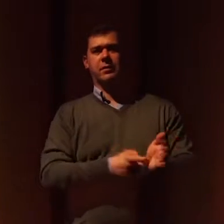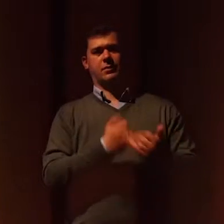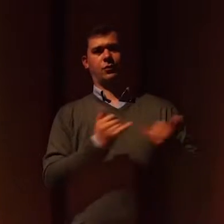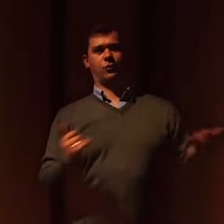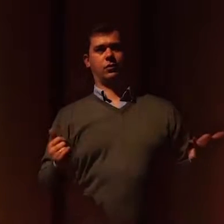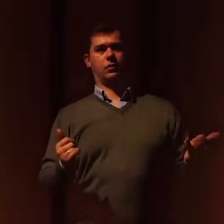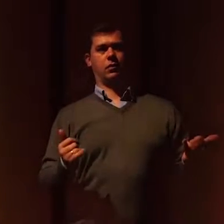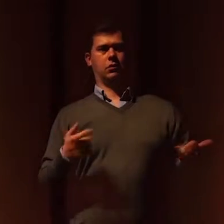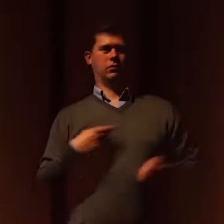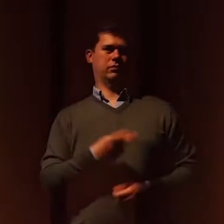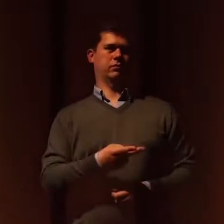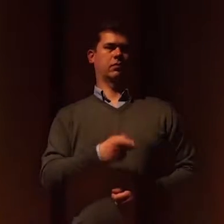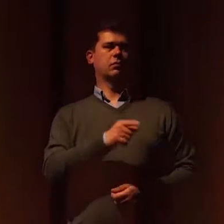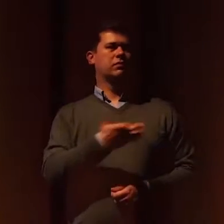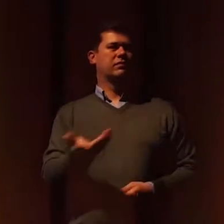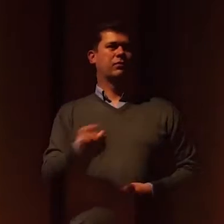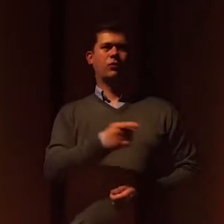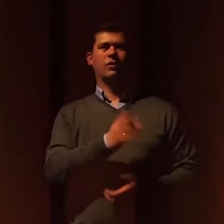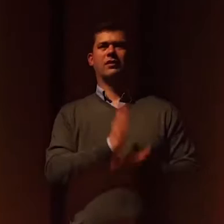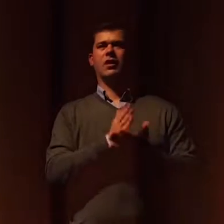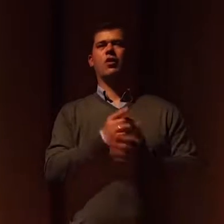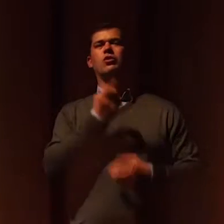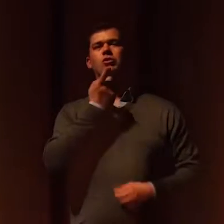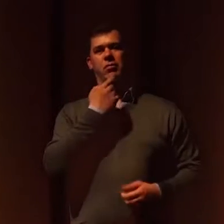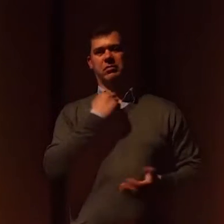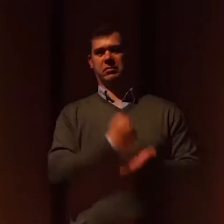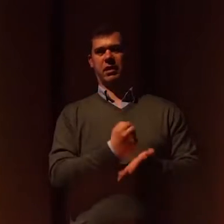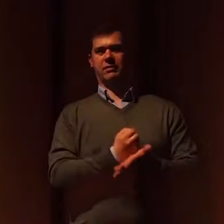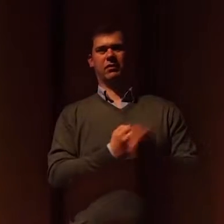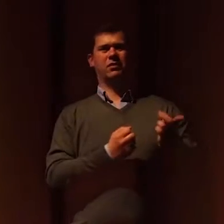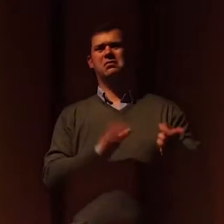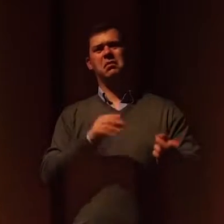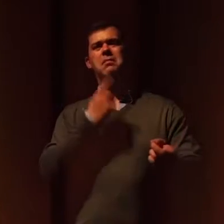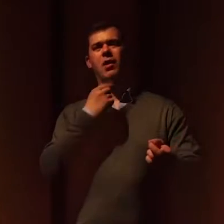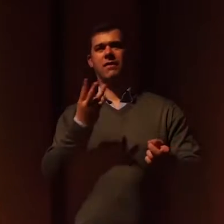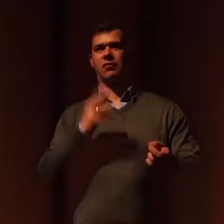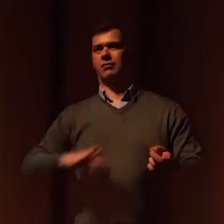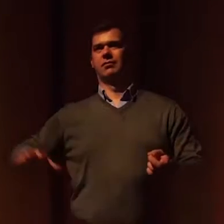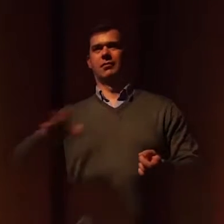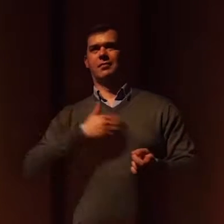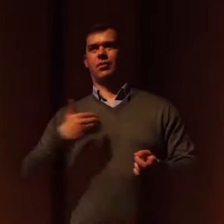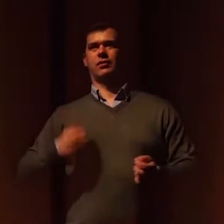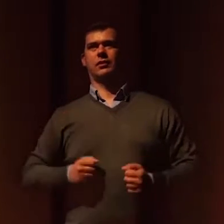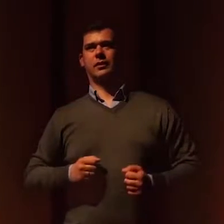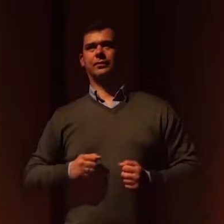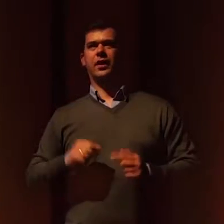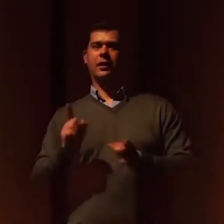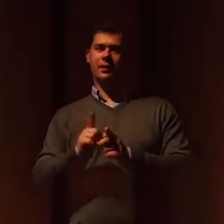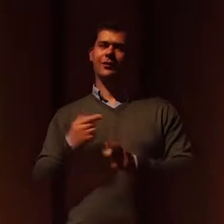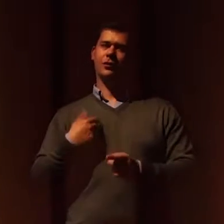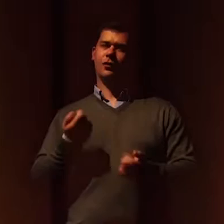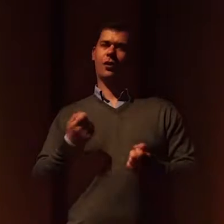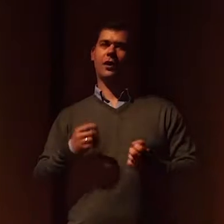oczekiwania mogą tak naprawdę dotyczą pewnych drobiazgów nie są tak istotne to co może być z